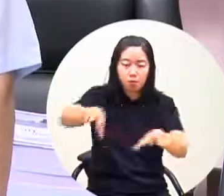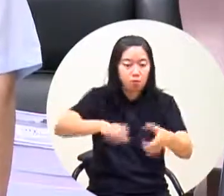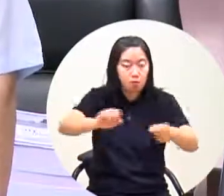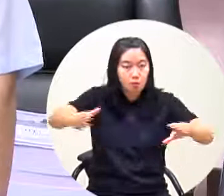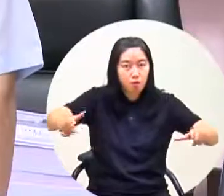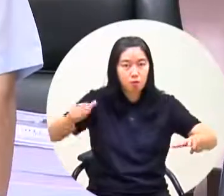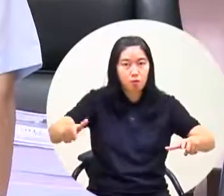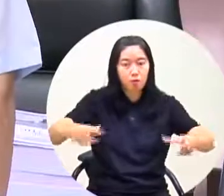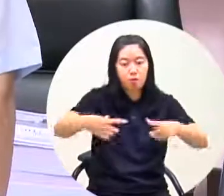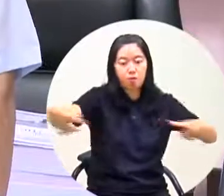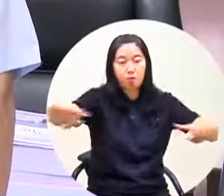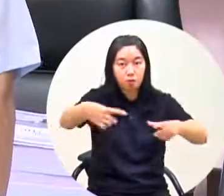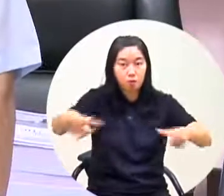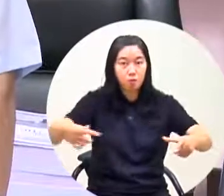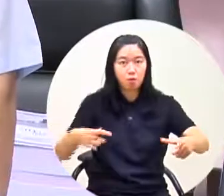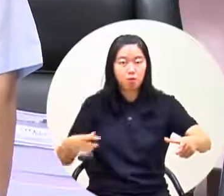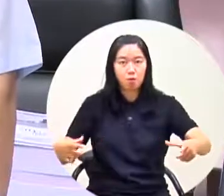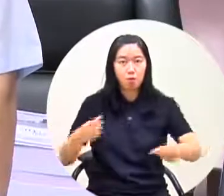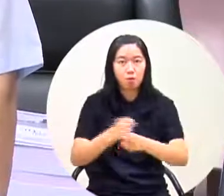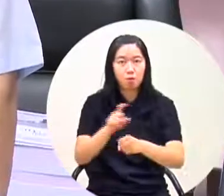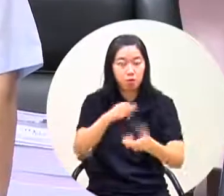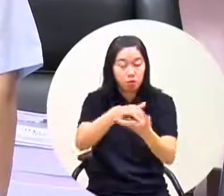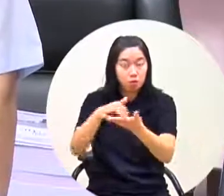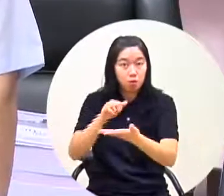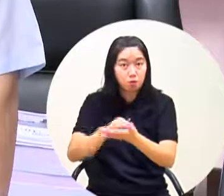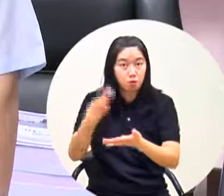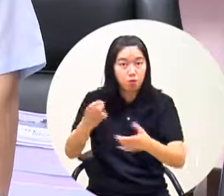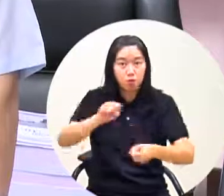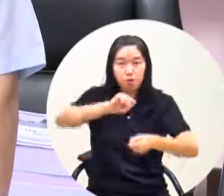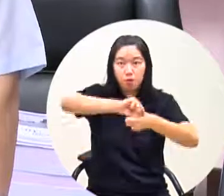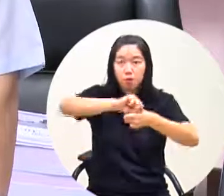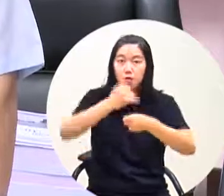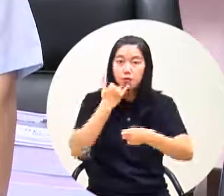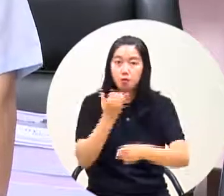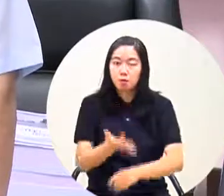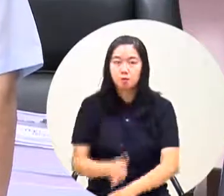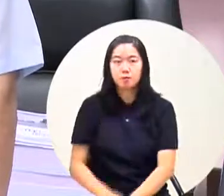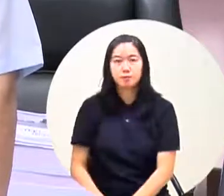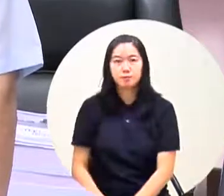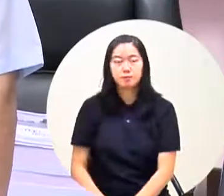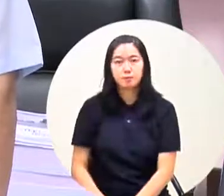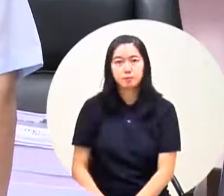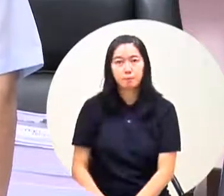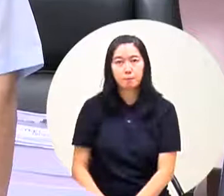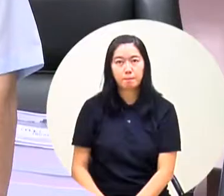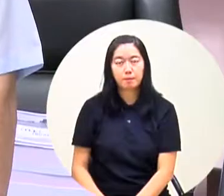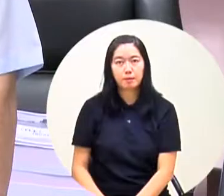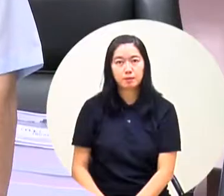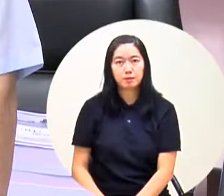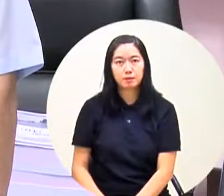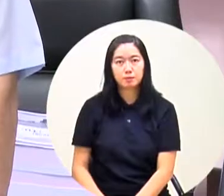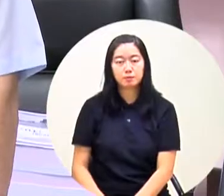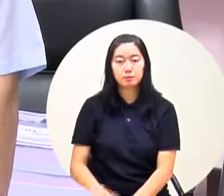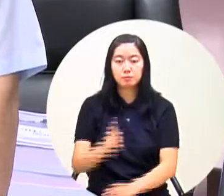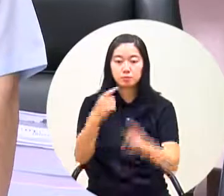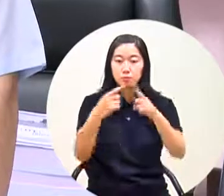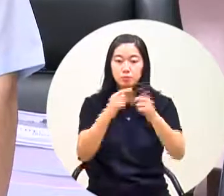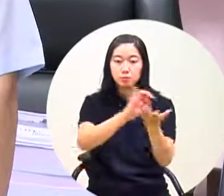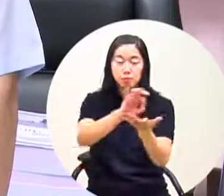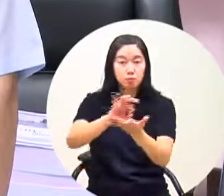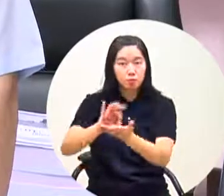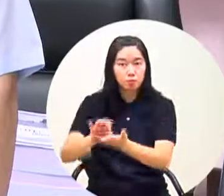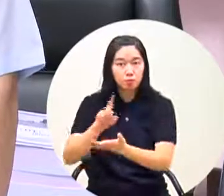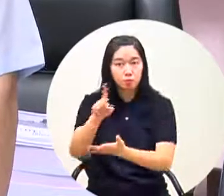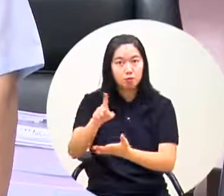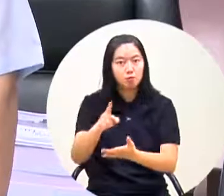面积来计算吼，即、這个你看会当去增加要安怎？我知影讲，当然，即个人事费用的问题，即你做歹处